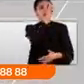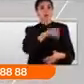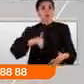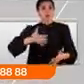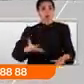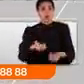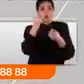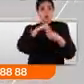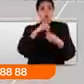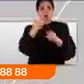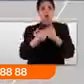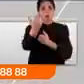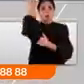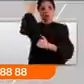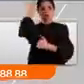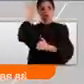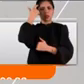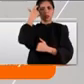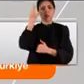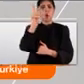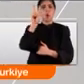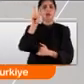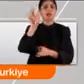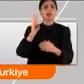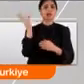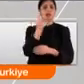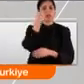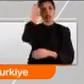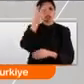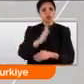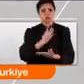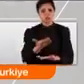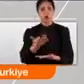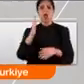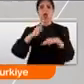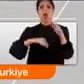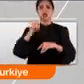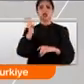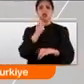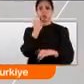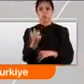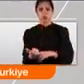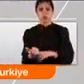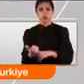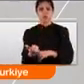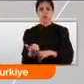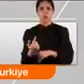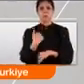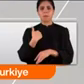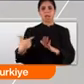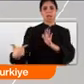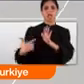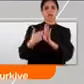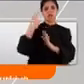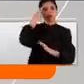bulunan aracın arkasına geldi. Kafamda şu anda 32 tane dikiş var. Elinde beyzbol sopasıyla direkt kafama